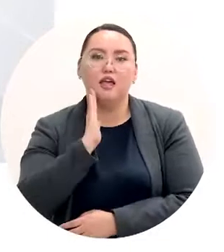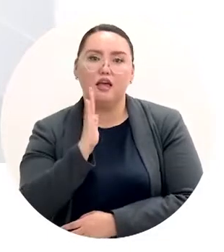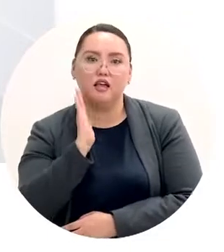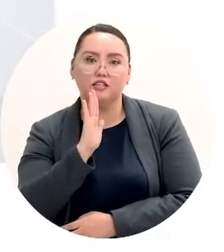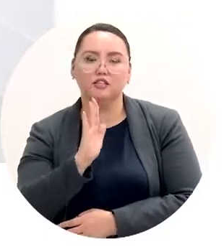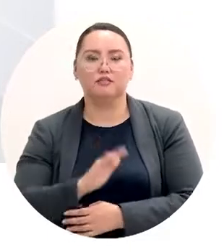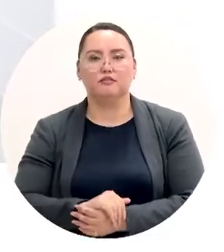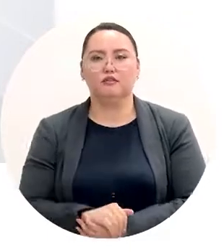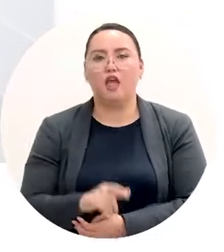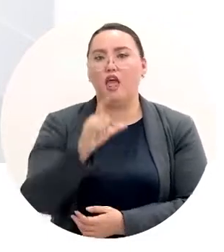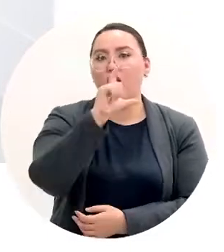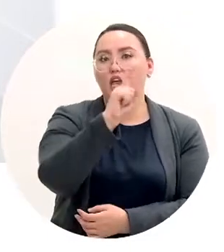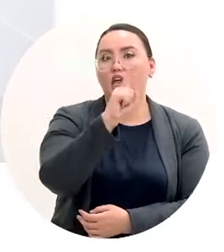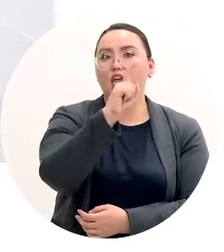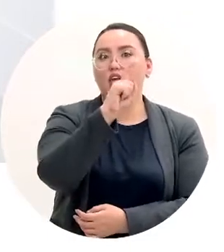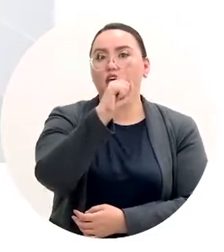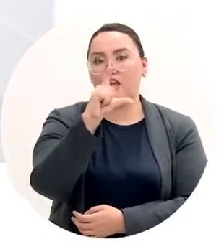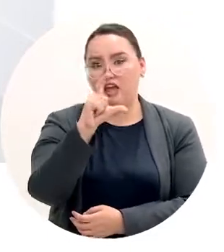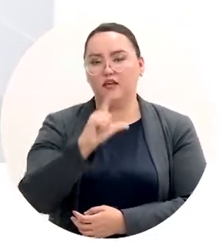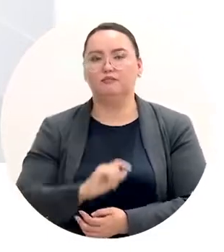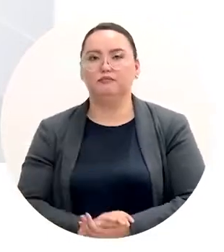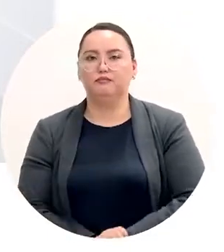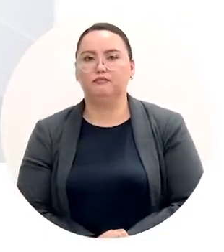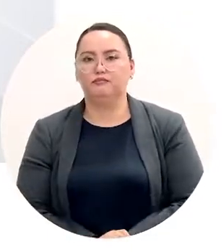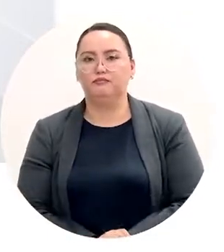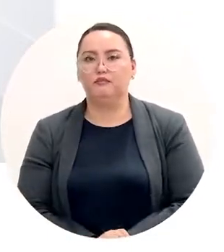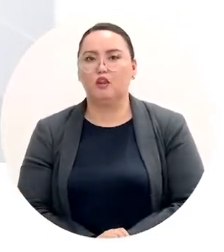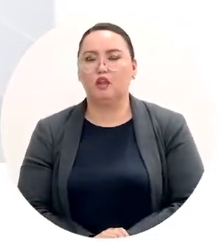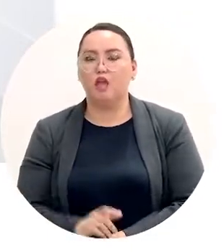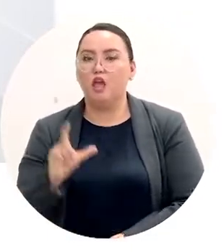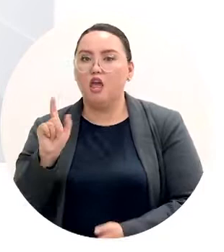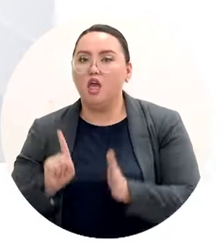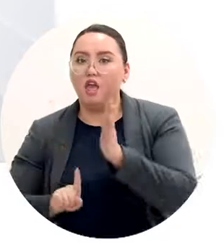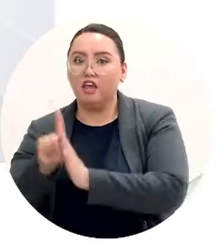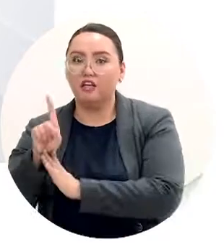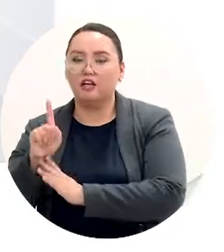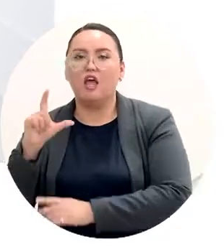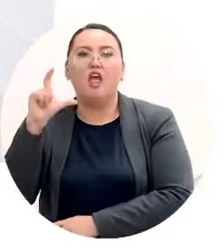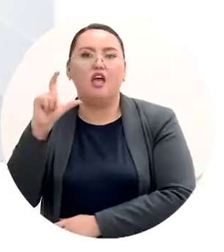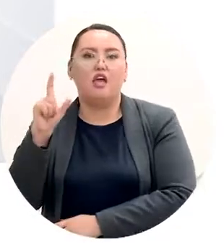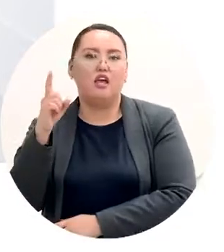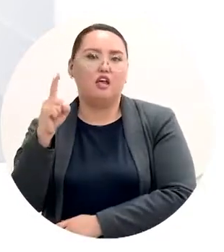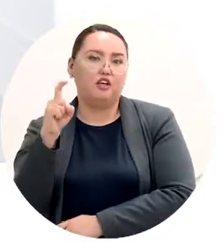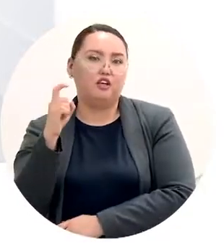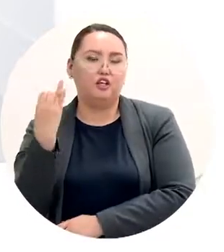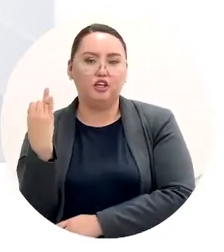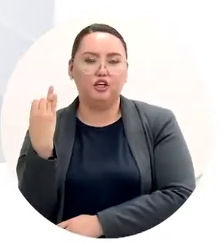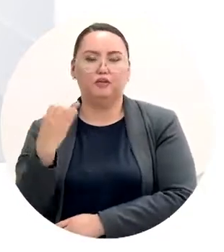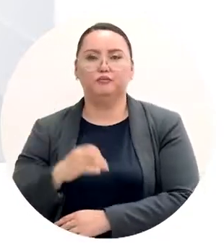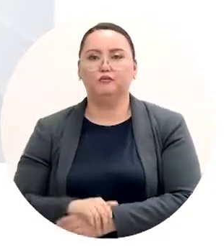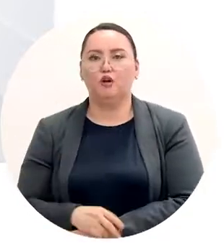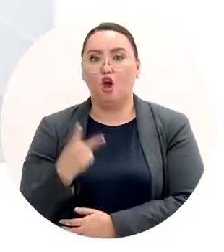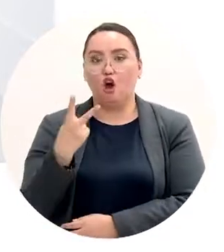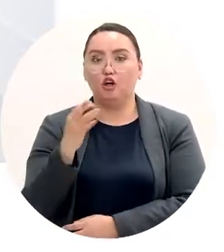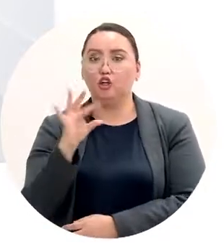хүн за ээж гэдэг утгатай их гэдгийг болохоор эхэ гэж үтсэн байна. За их адаг буюу гол их гэдгийг эхи юмны